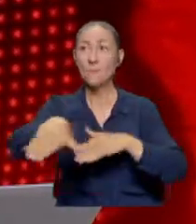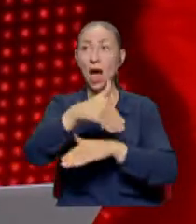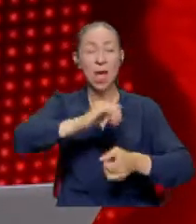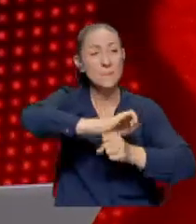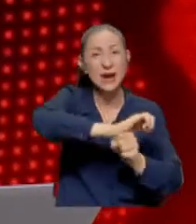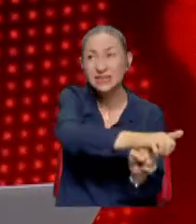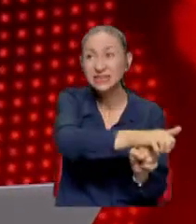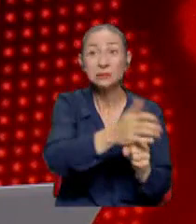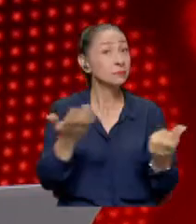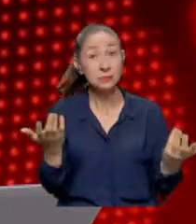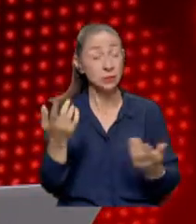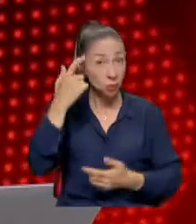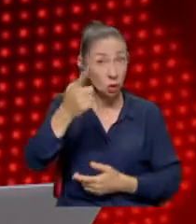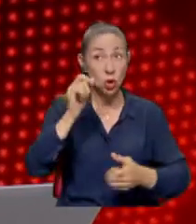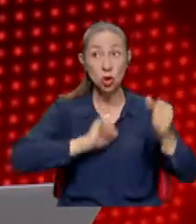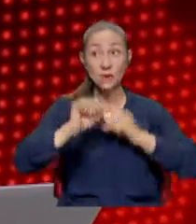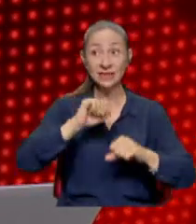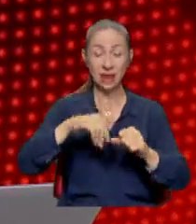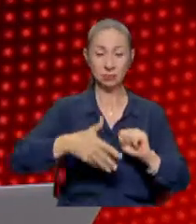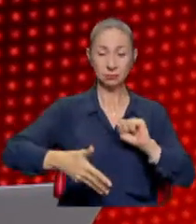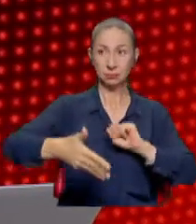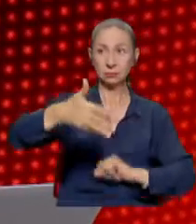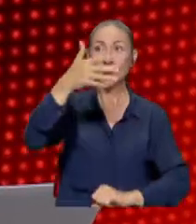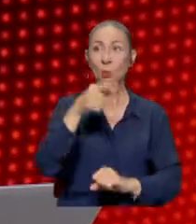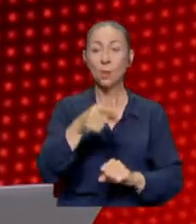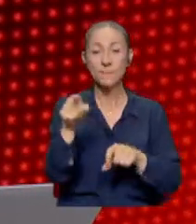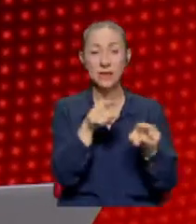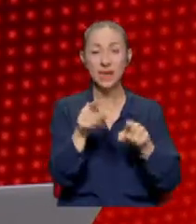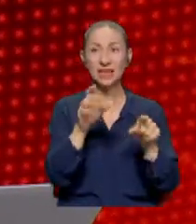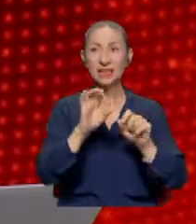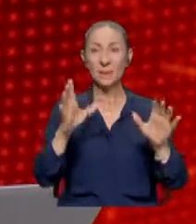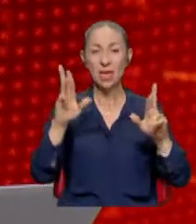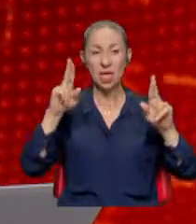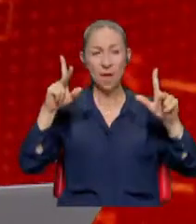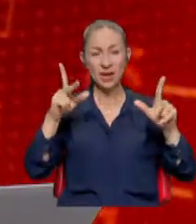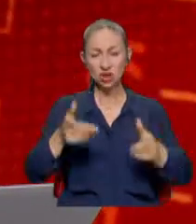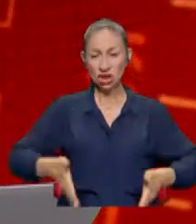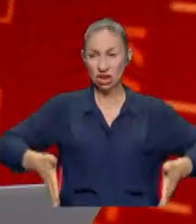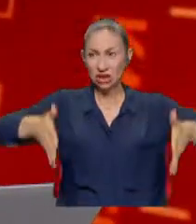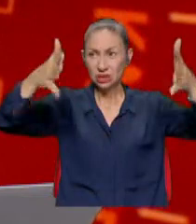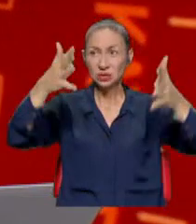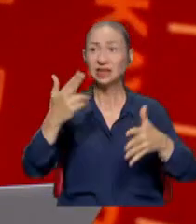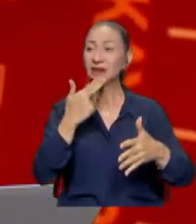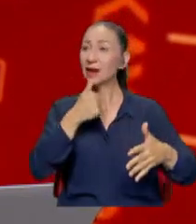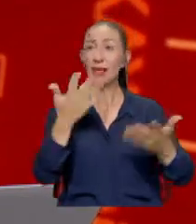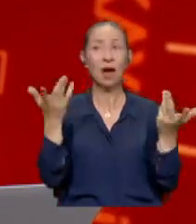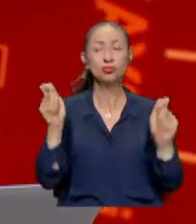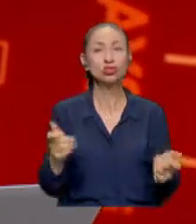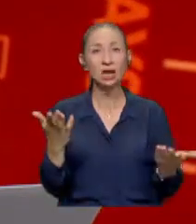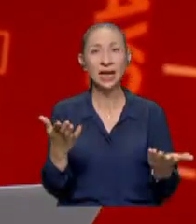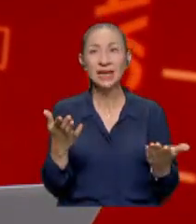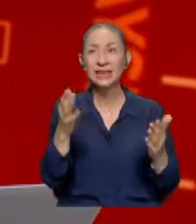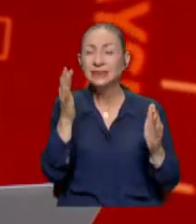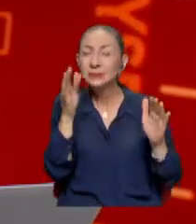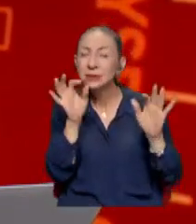baskısını. Kaldı ki üniversite çağına geldiğinde bu birbirine tamamen yabancı yetişmiş iki cinsiyet ne yapar?